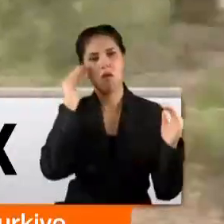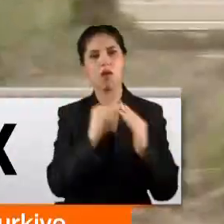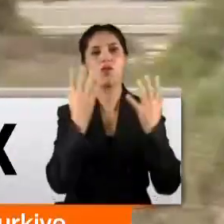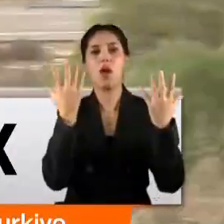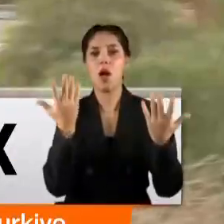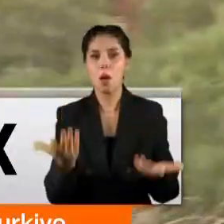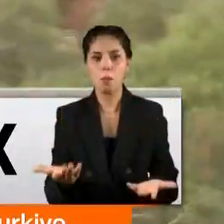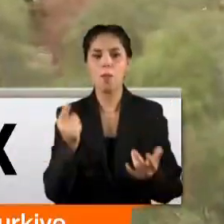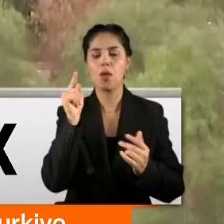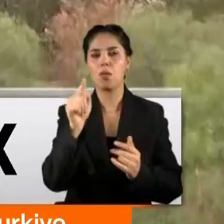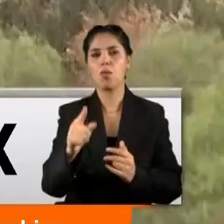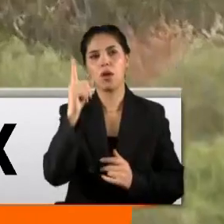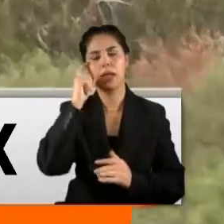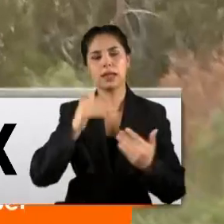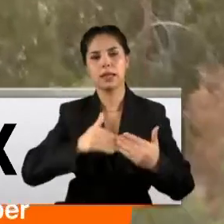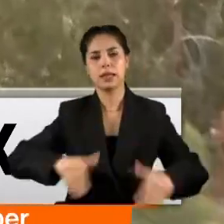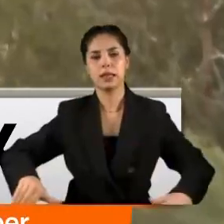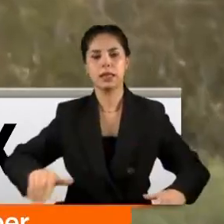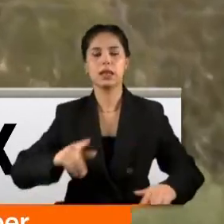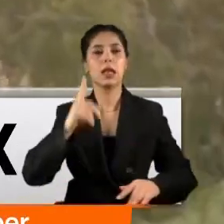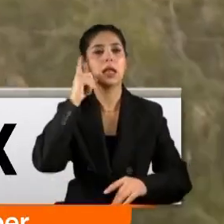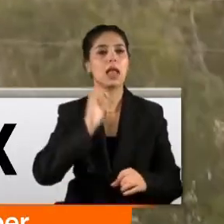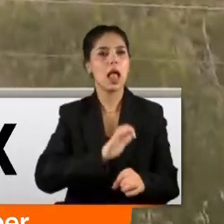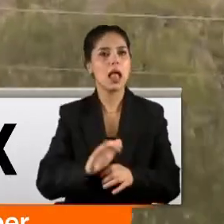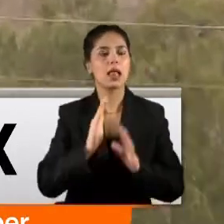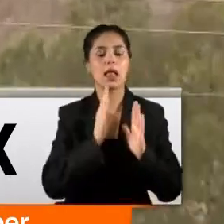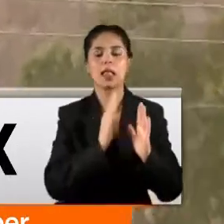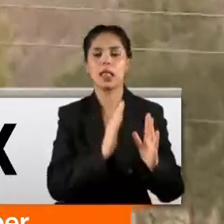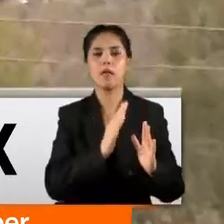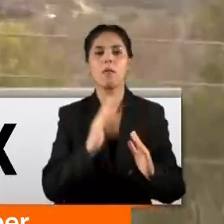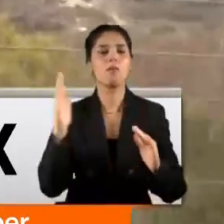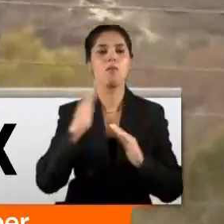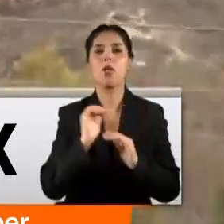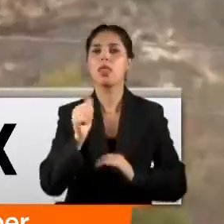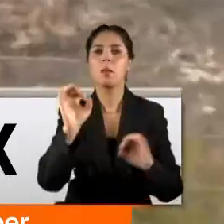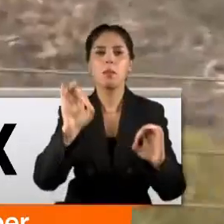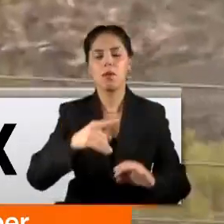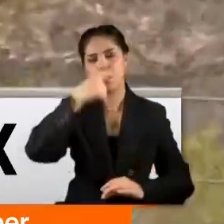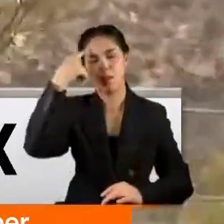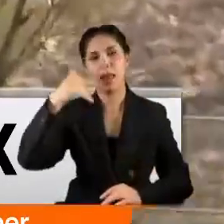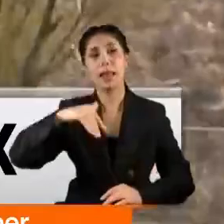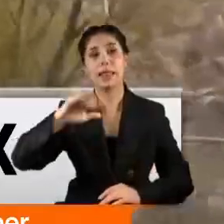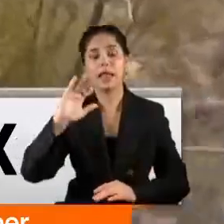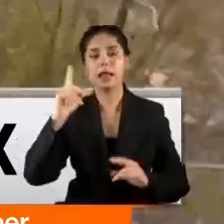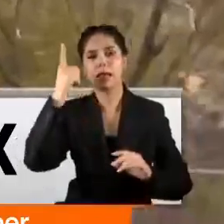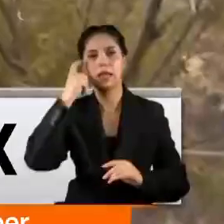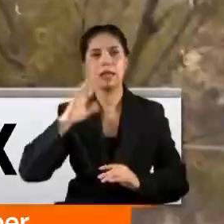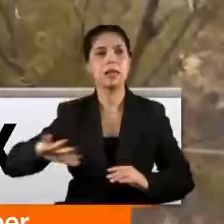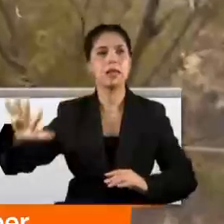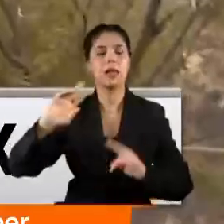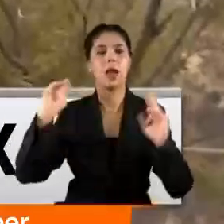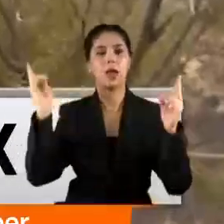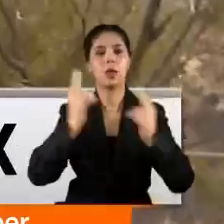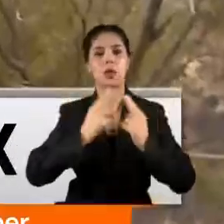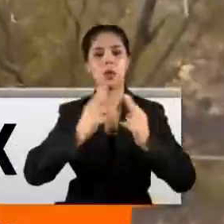İsrail'in katliamı devam ediyor. Ateşkesin ne zaman başlayacağı belli değil ama adeta İsrail dünyaya ateşkesin